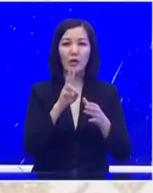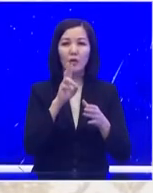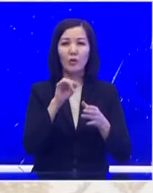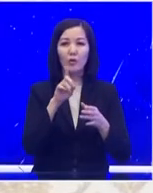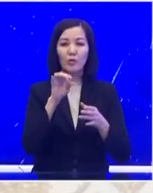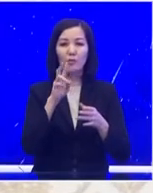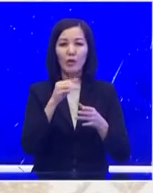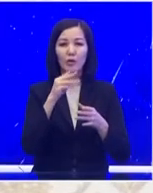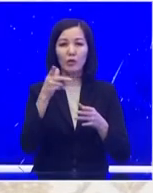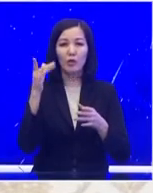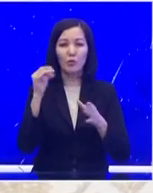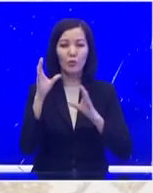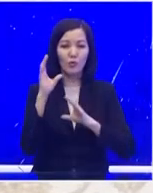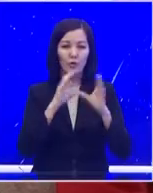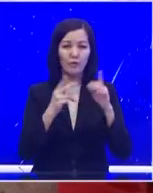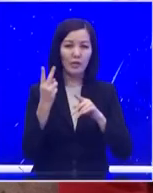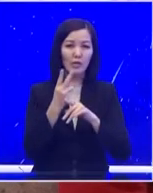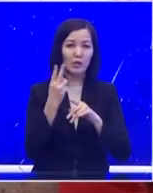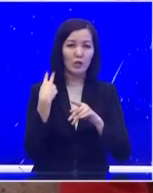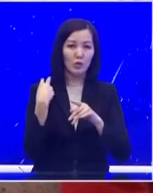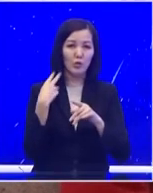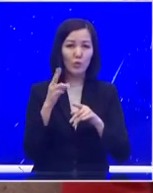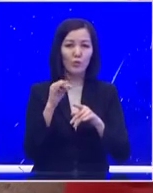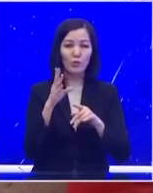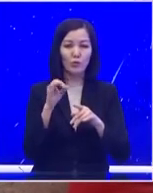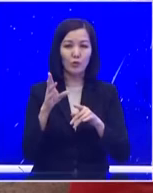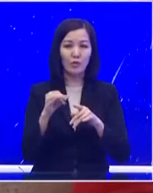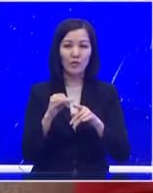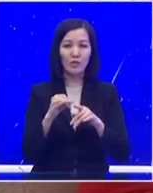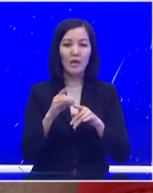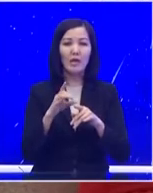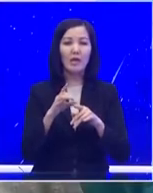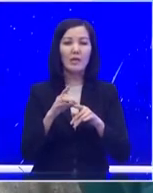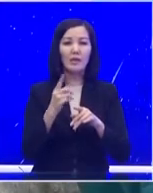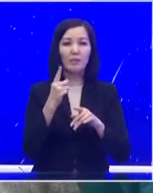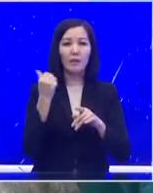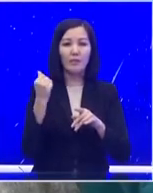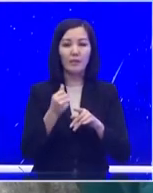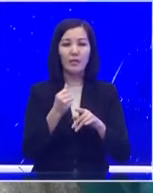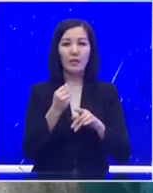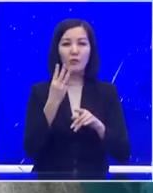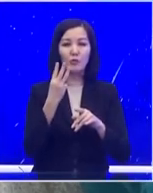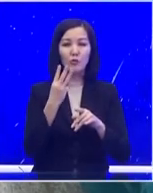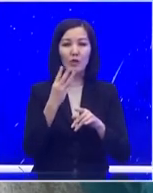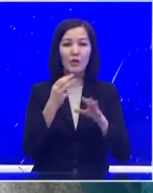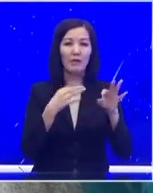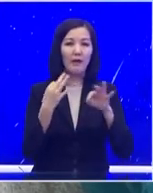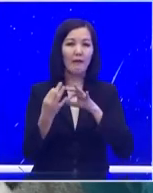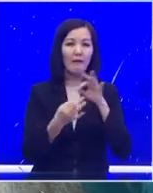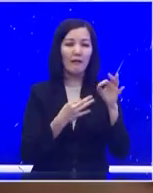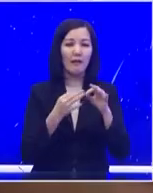қызы. Жетісу мемлекеттік университетінің 2-ші курс білімгері, Райзап клубының мүшесі. Аптасына 3 сағат уақытын айналайын балалар